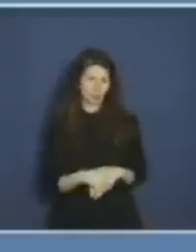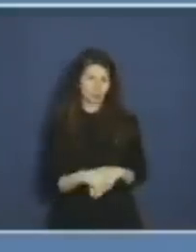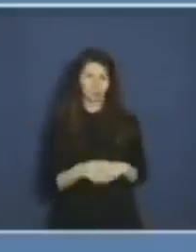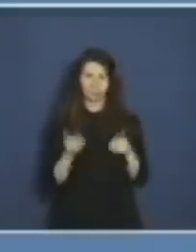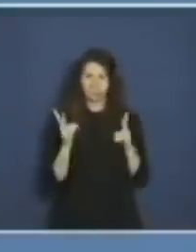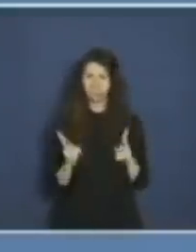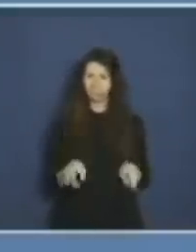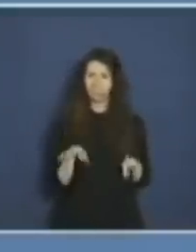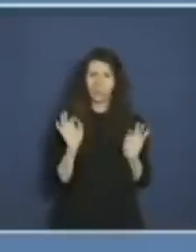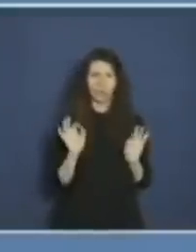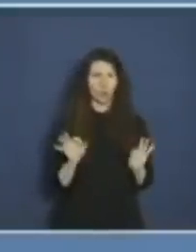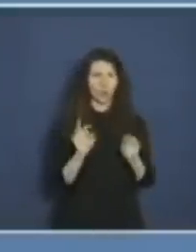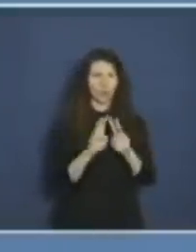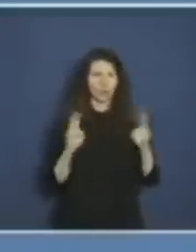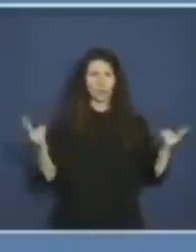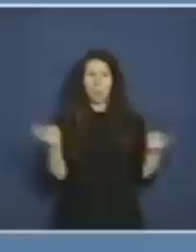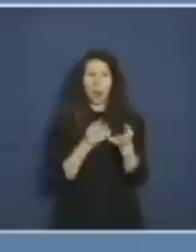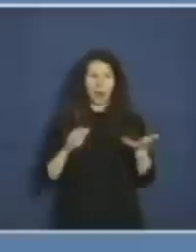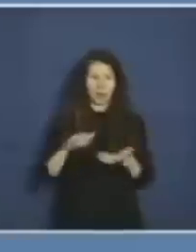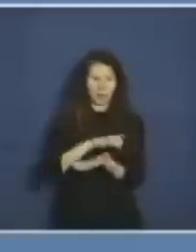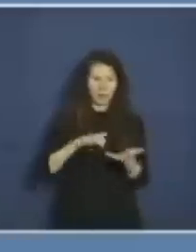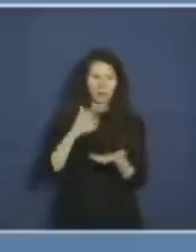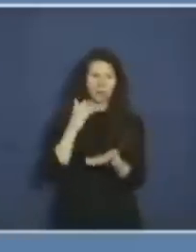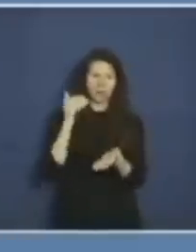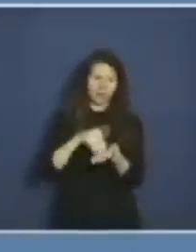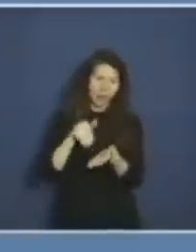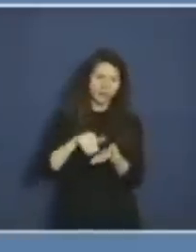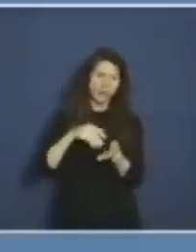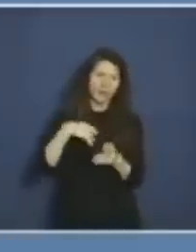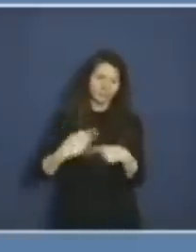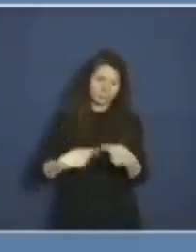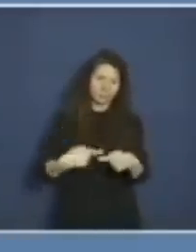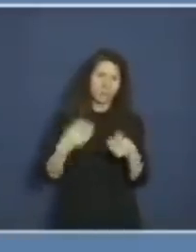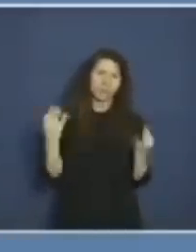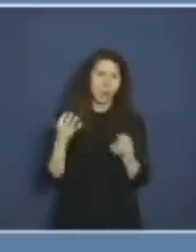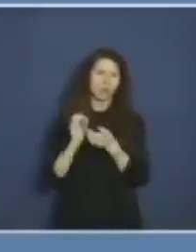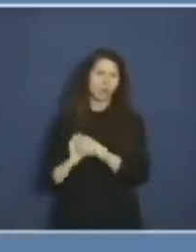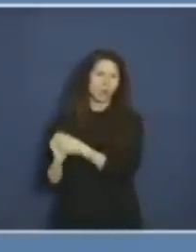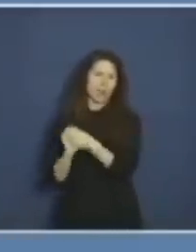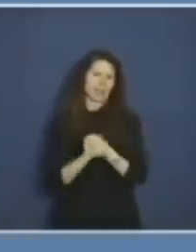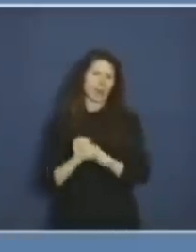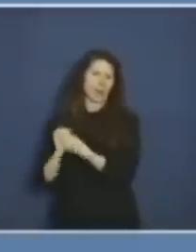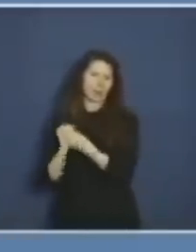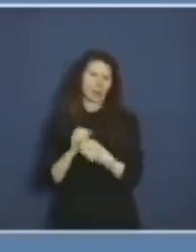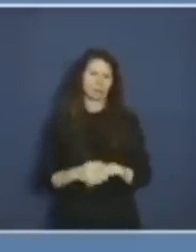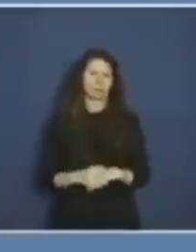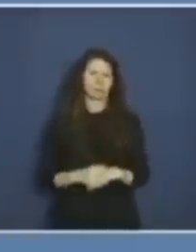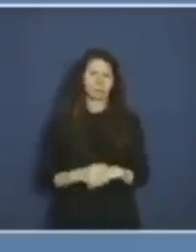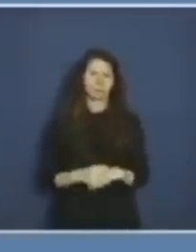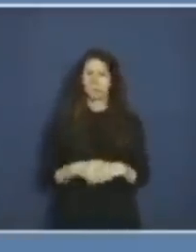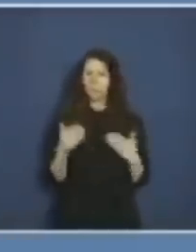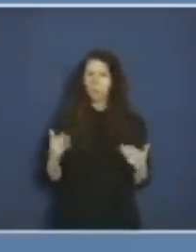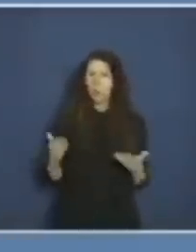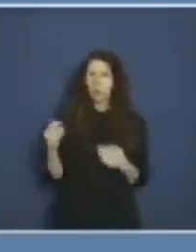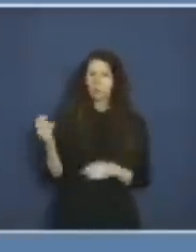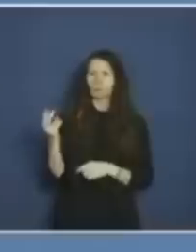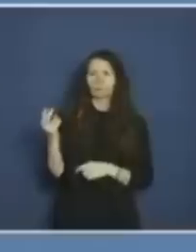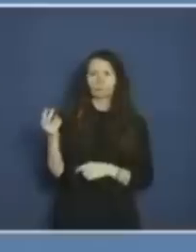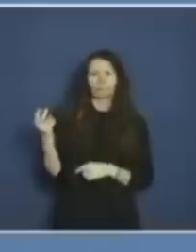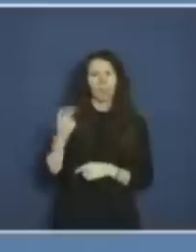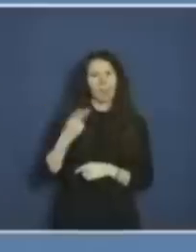konkreten globalen Krisen vorankommen will. Und das kennzeichnet das Verhältnis